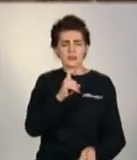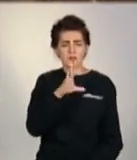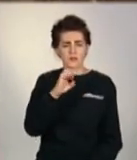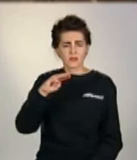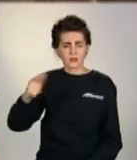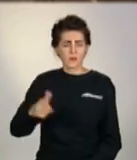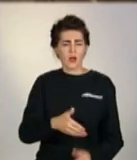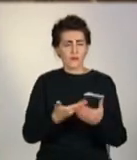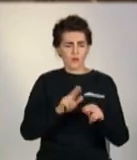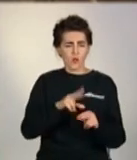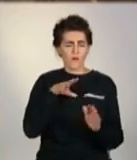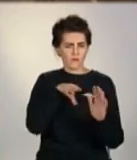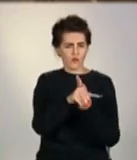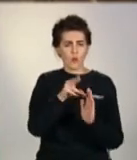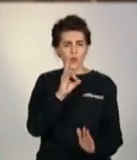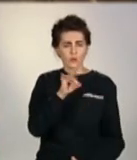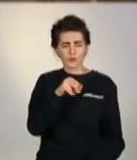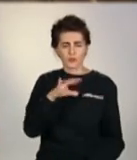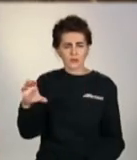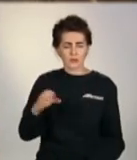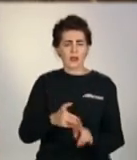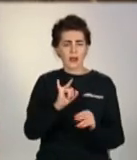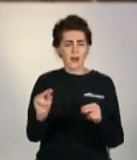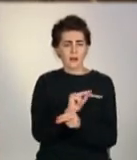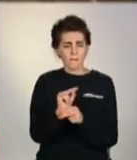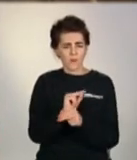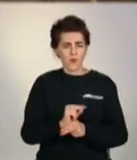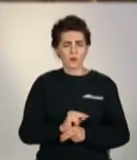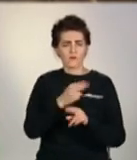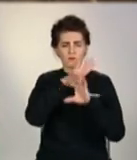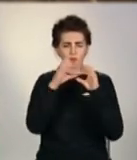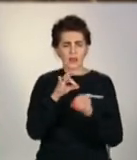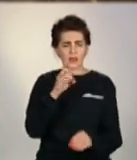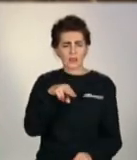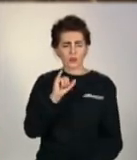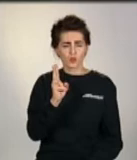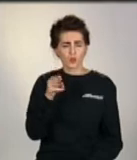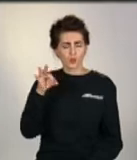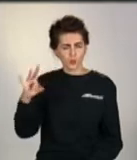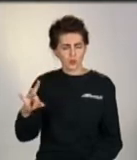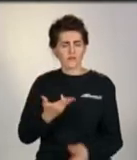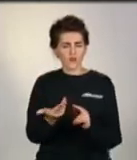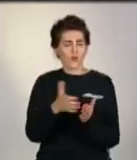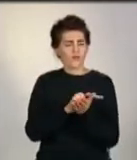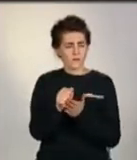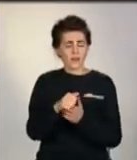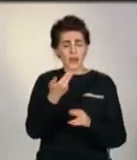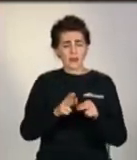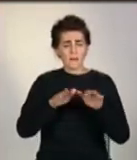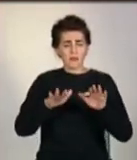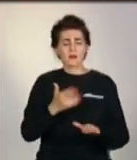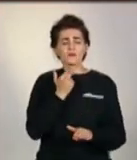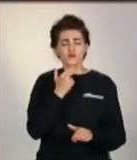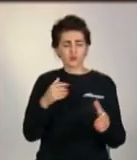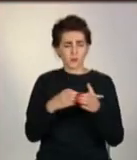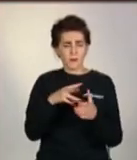в корпус конвертера и отремонтировать редуктора привода конвертера. На комбінаті імені Ілліча групи